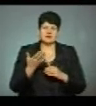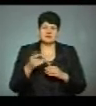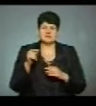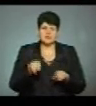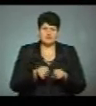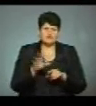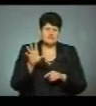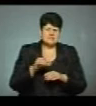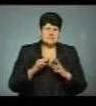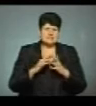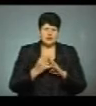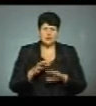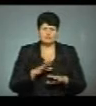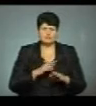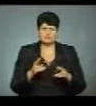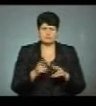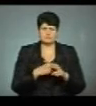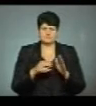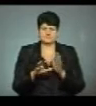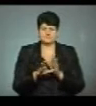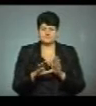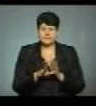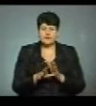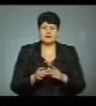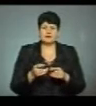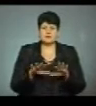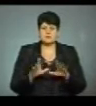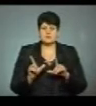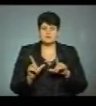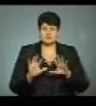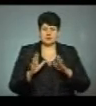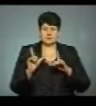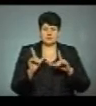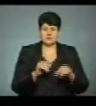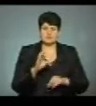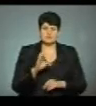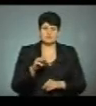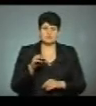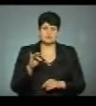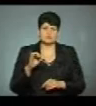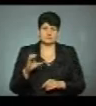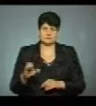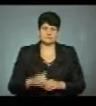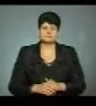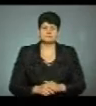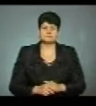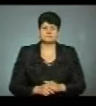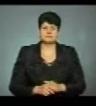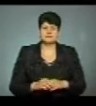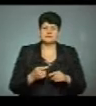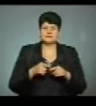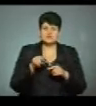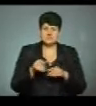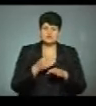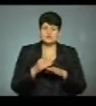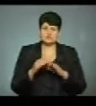Також все село було знеструмлене. На місці події була наша кореспондентка Соломія Струс. Вона розповість про це більше. В цій частині